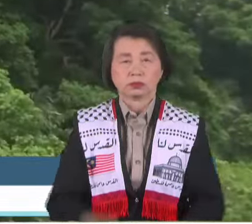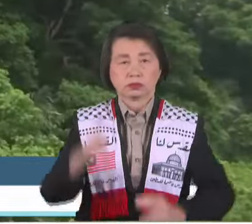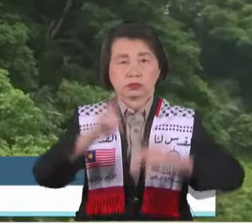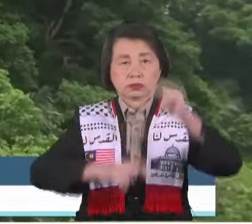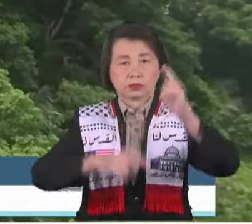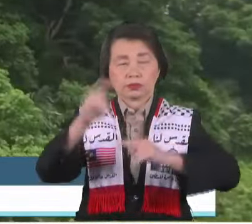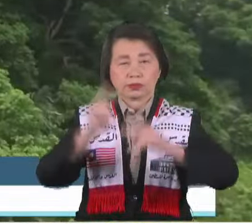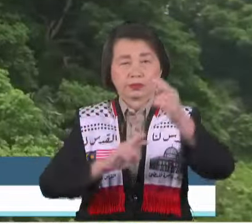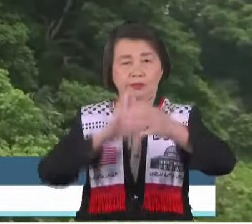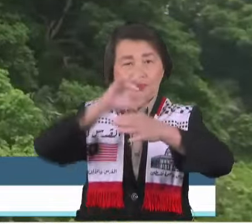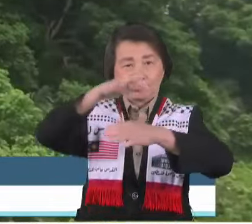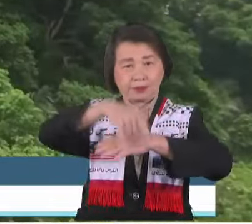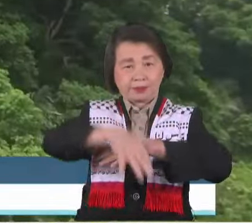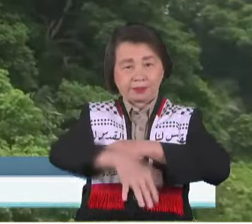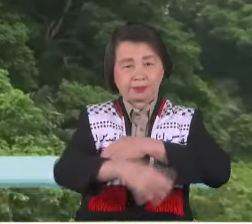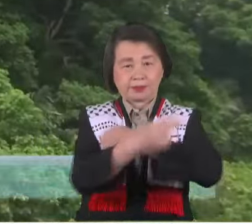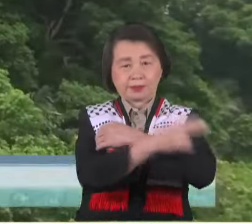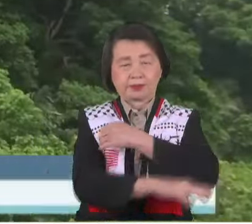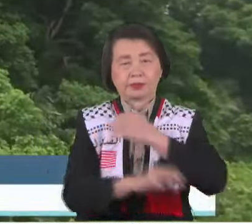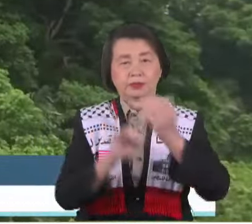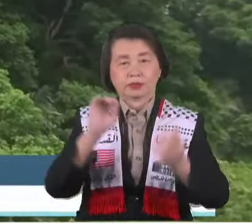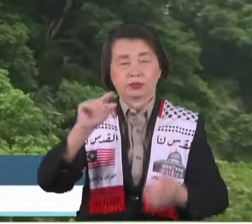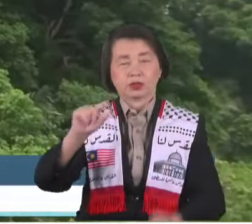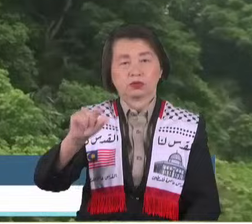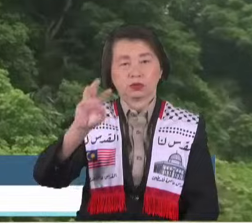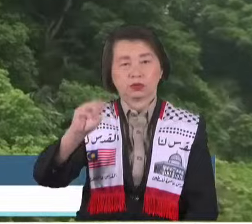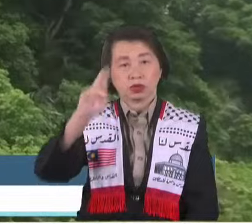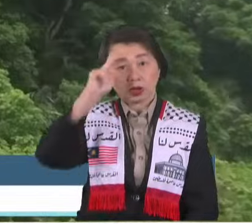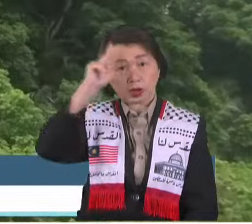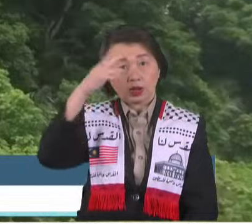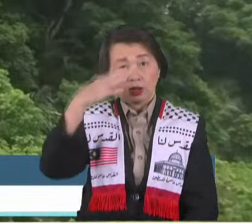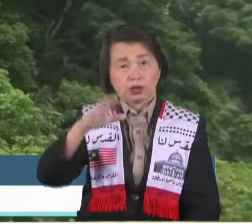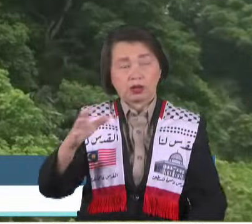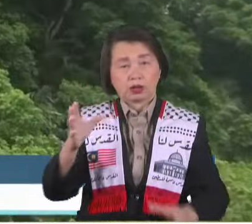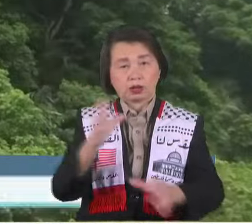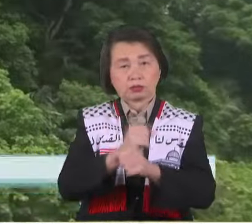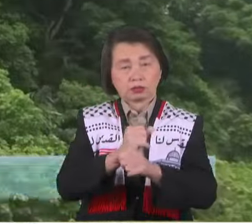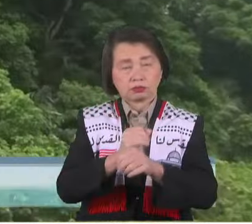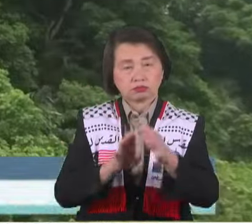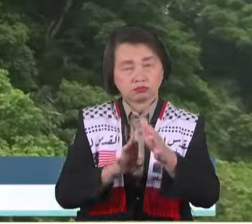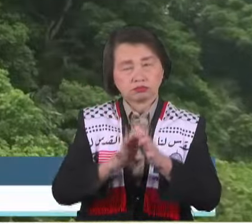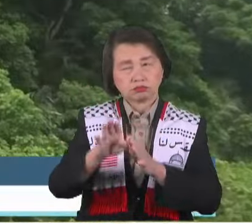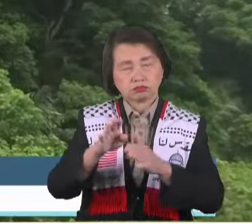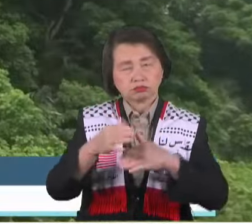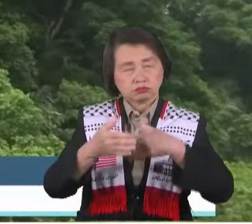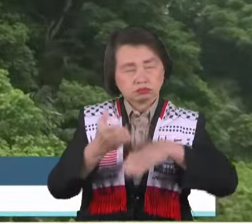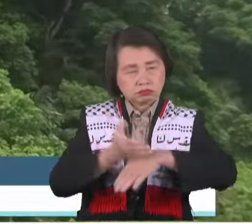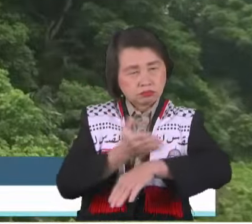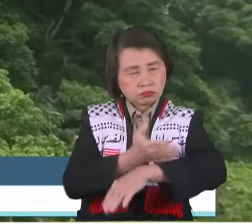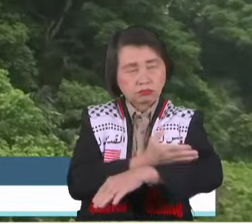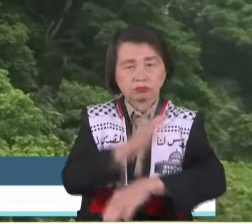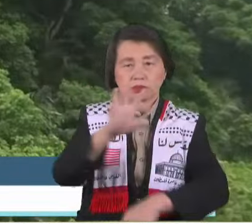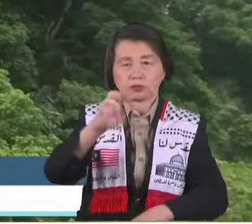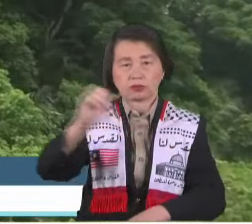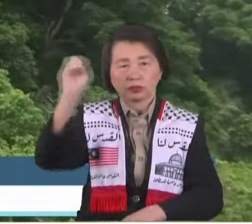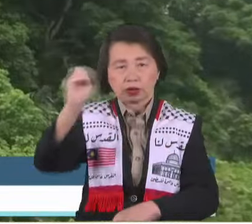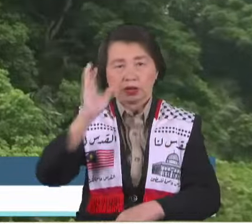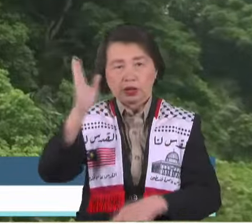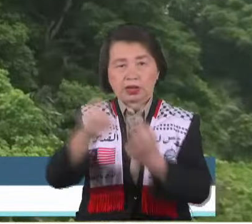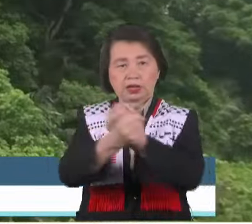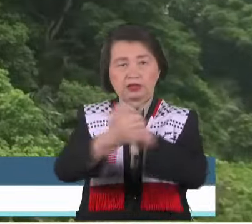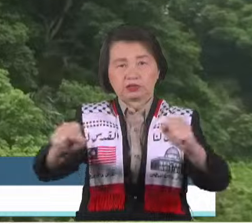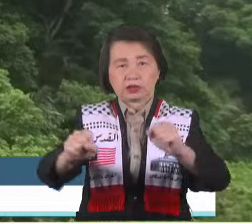Pembinaan empangan hidroelektrik Nenggiri di Gua Musang, Kelantan ini telah mencapai tahap kemajuan kepada 40% dan dijangka siap